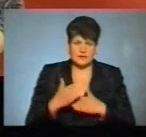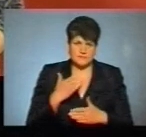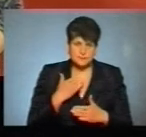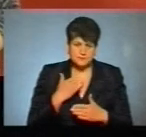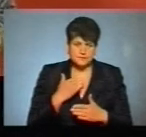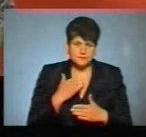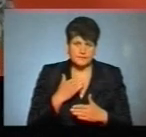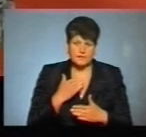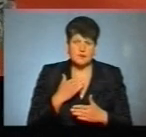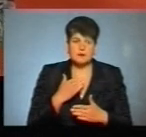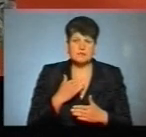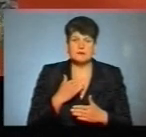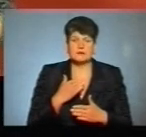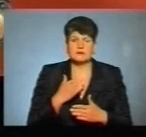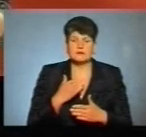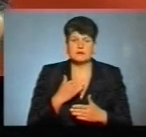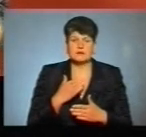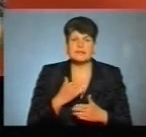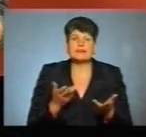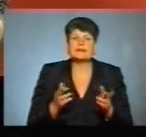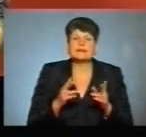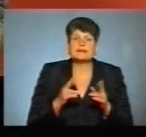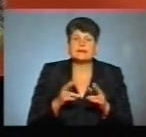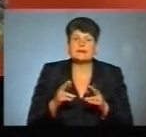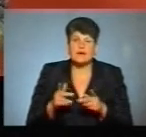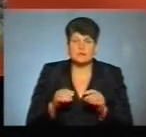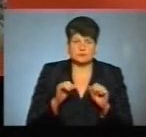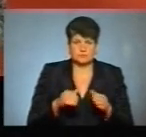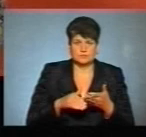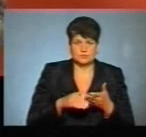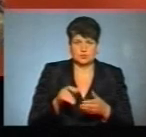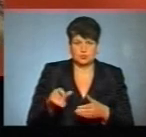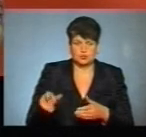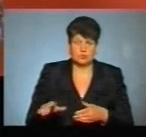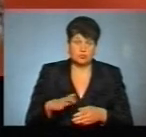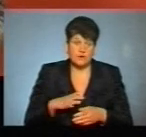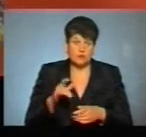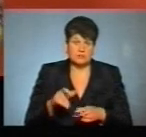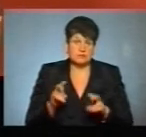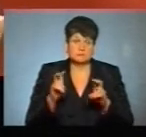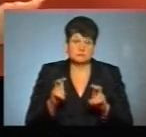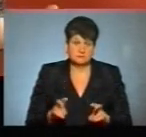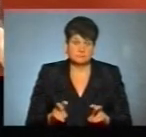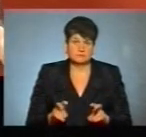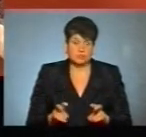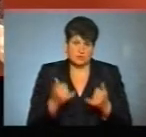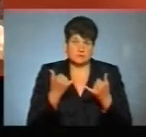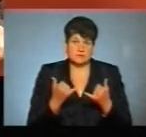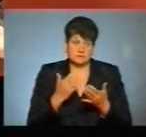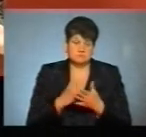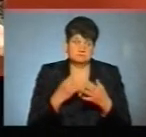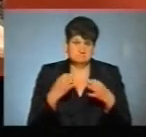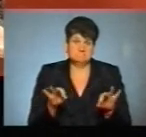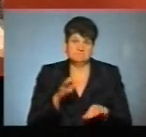інвалідністю. Власне, яким чином і як можуть допомогти люди? От інколи людина просто сидить, для прикладу, зараз має